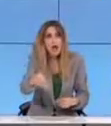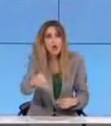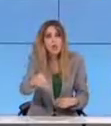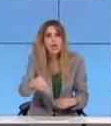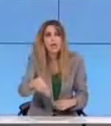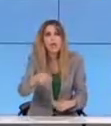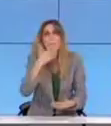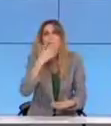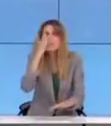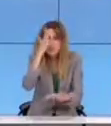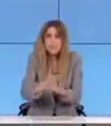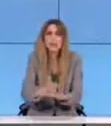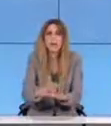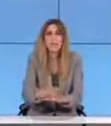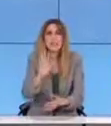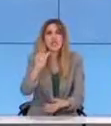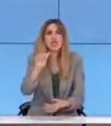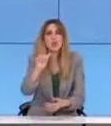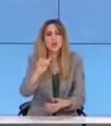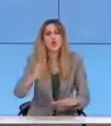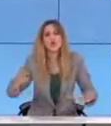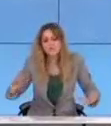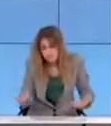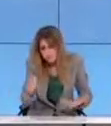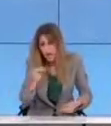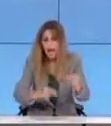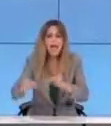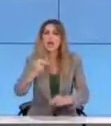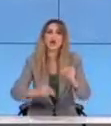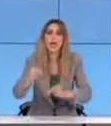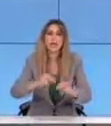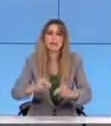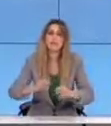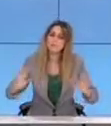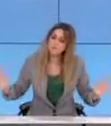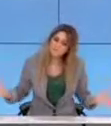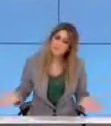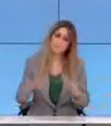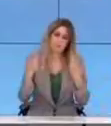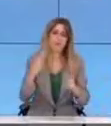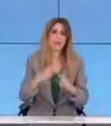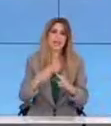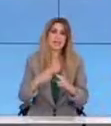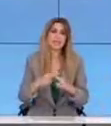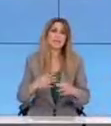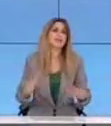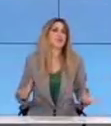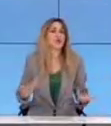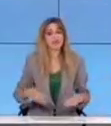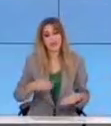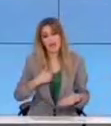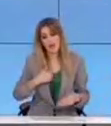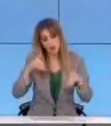πολύ καλά. Όμως οφείλουμε πάντοτε όλοι μας να τιμούμε τη λαϊκή ετοιμιγορία